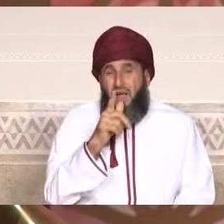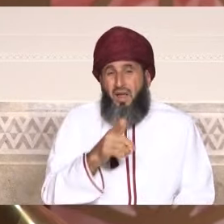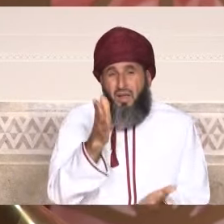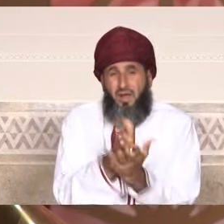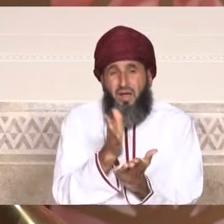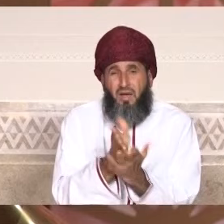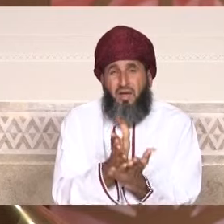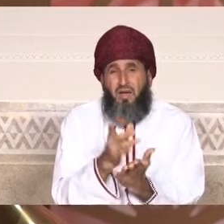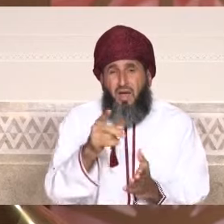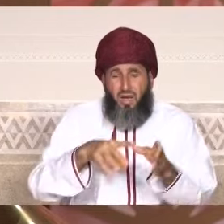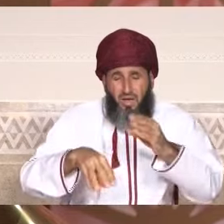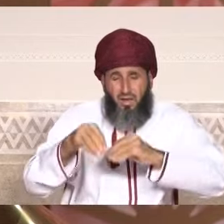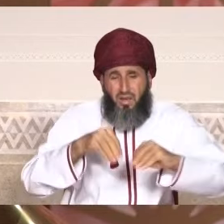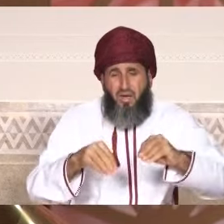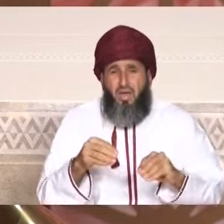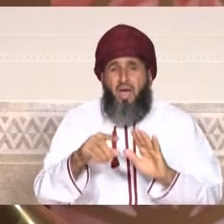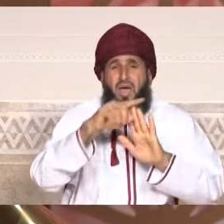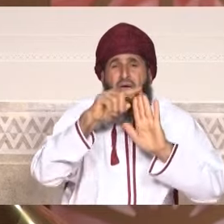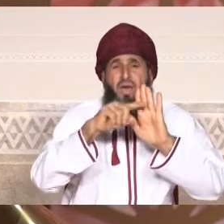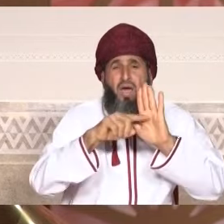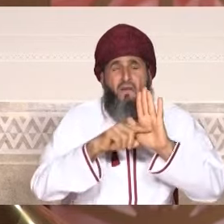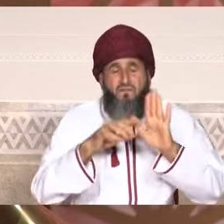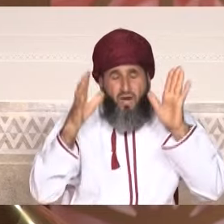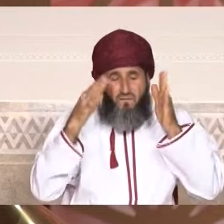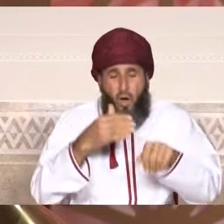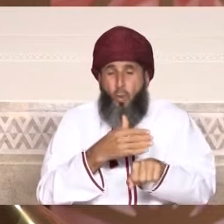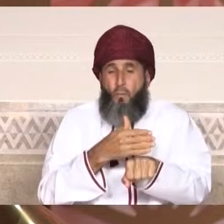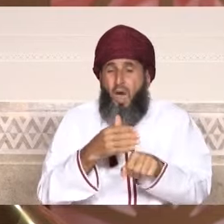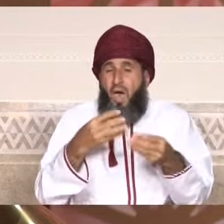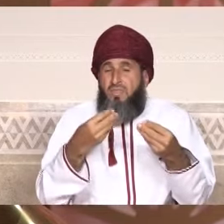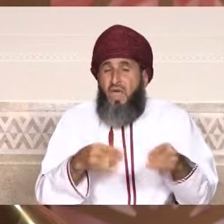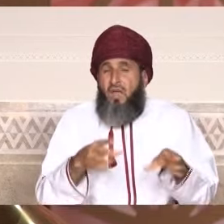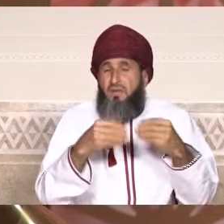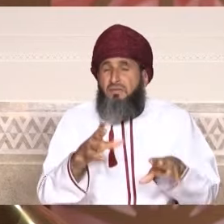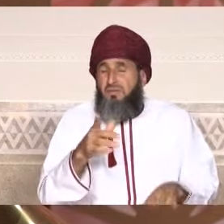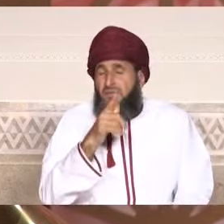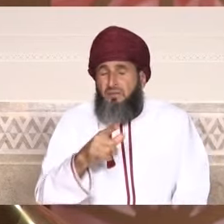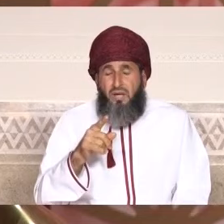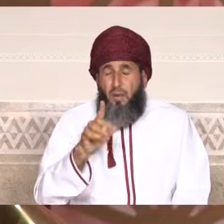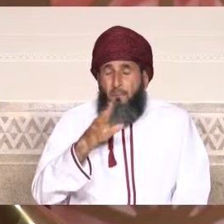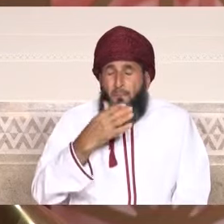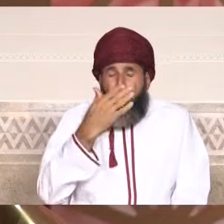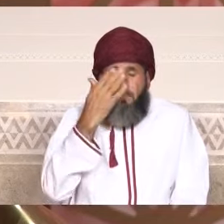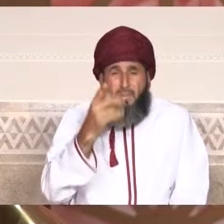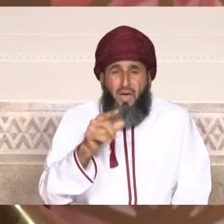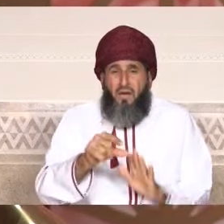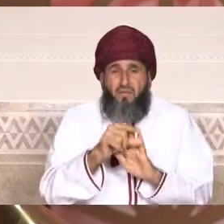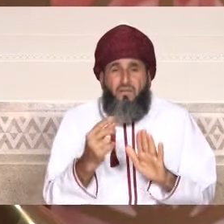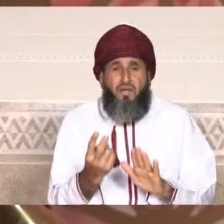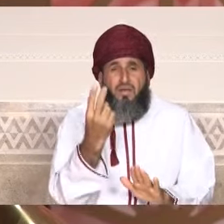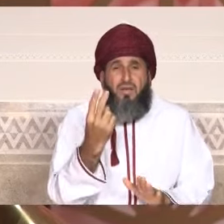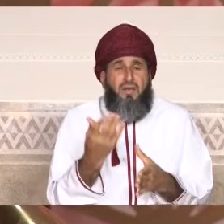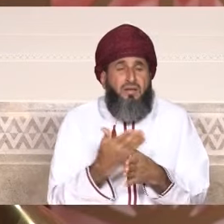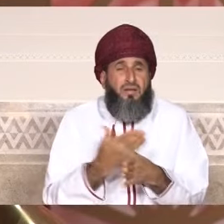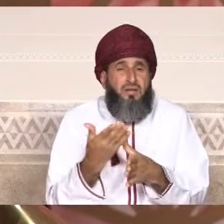هذه الحالة أن يقضي الفرائض التي فاتته وهو في ذلك الوقت لم يكن يأتي بالفاتحة،